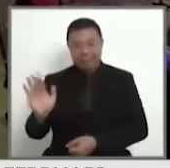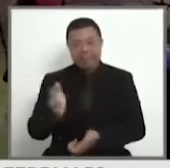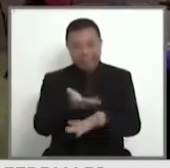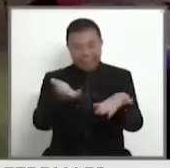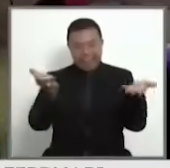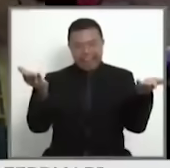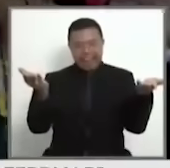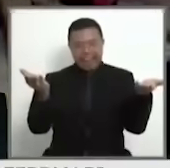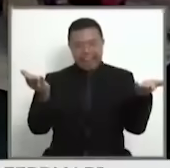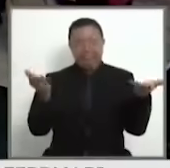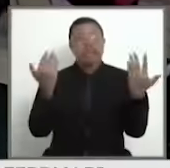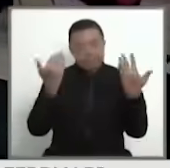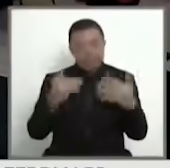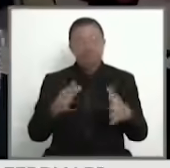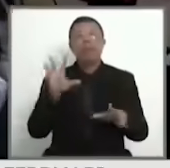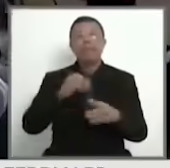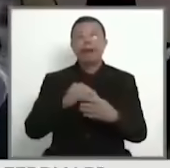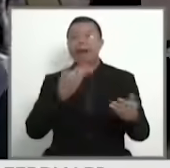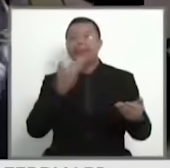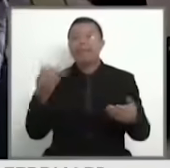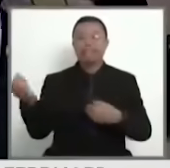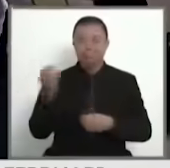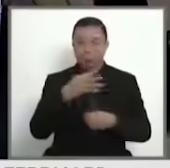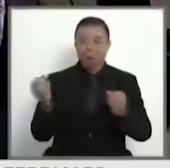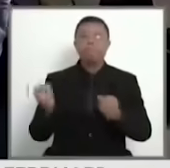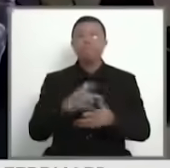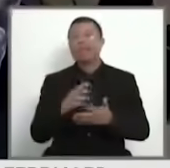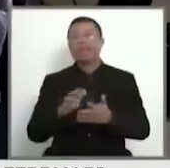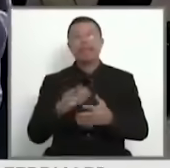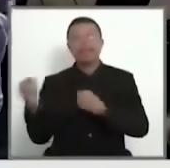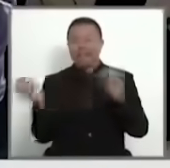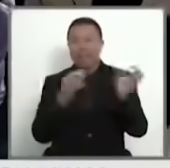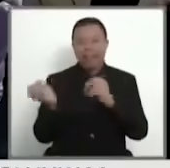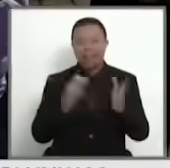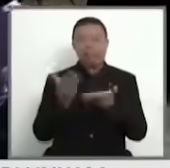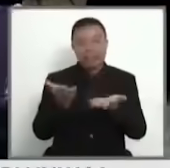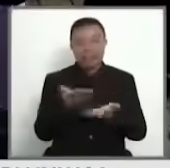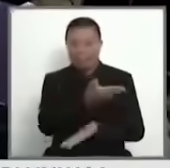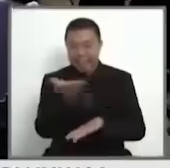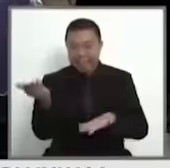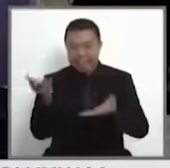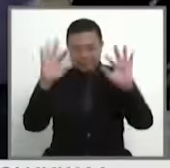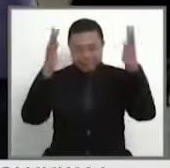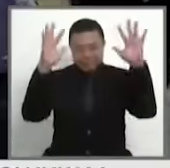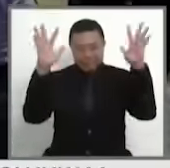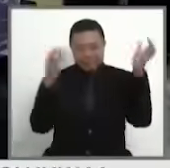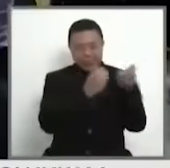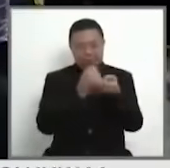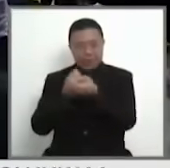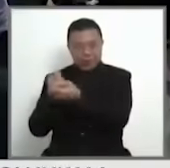presiden yang telah memasuki sesi tanya jawab dan saling menanggapi kami persilakan Bapak Ibu untuk memberikan